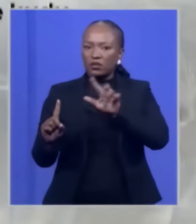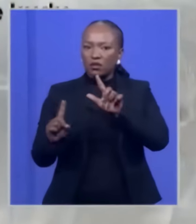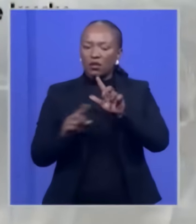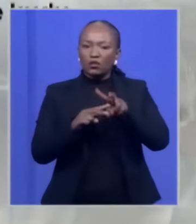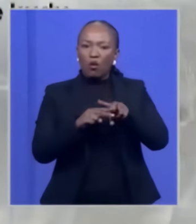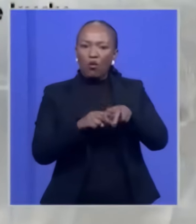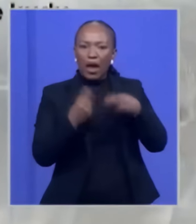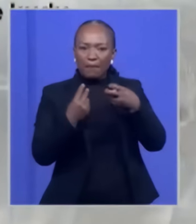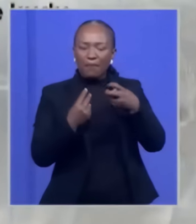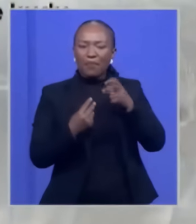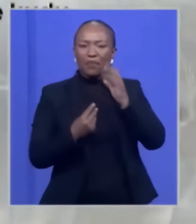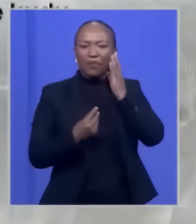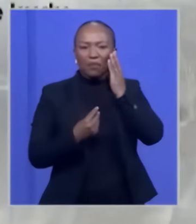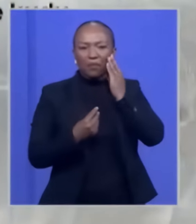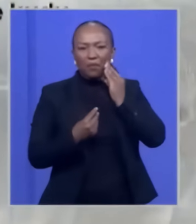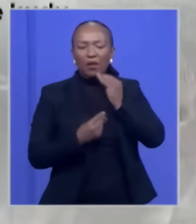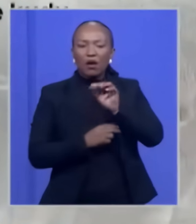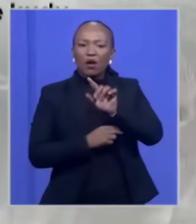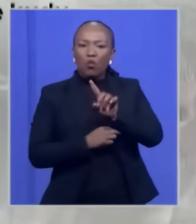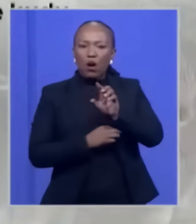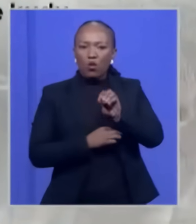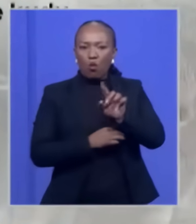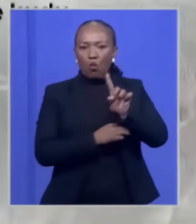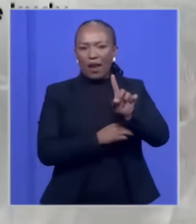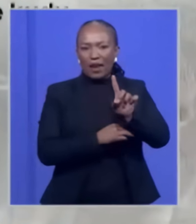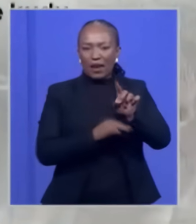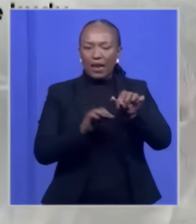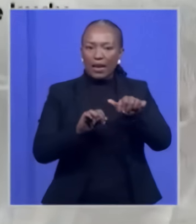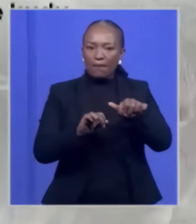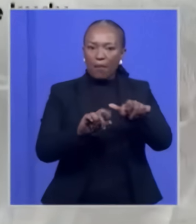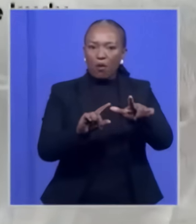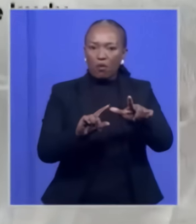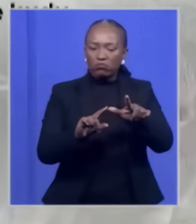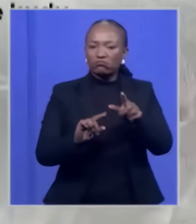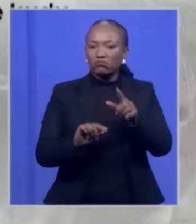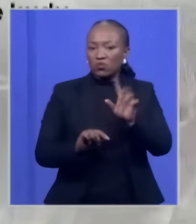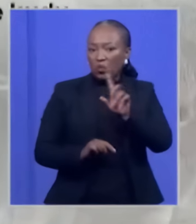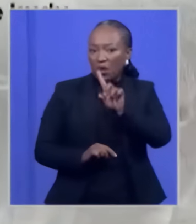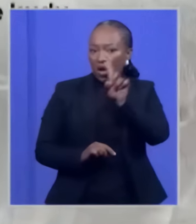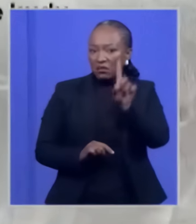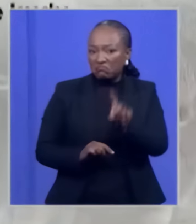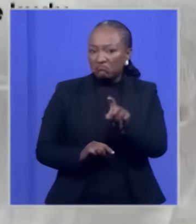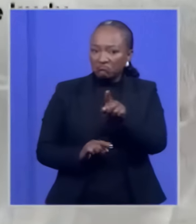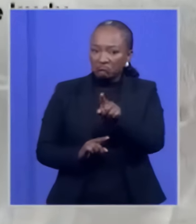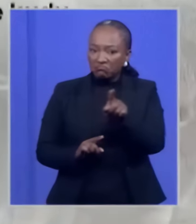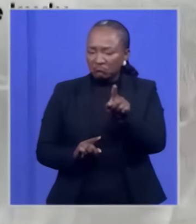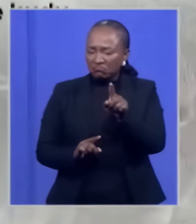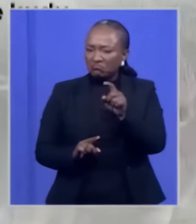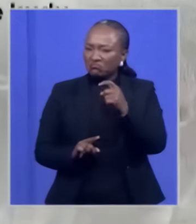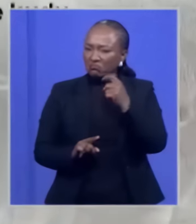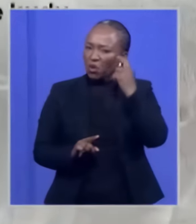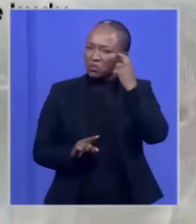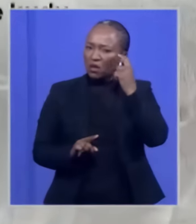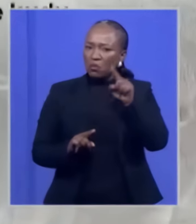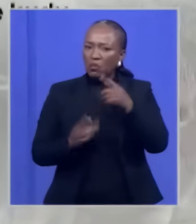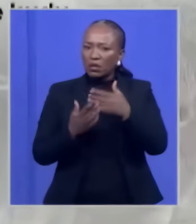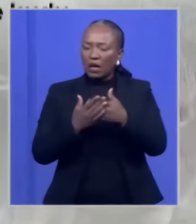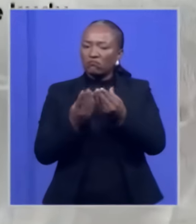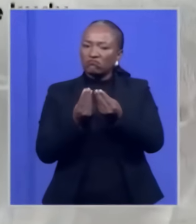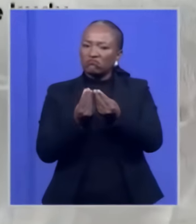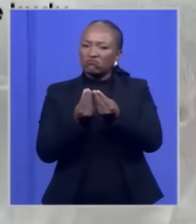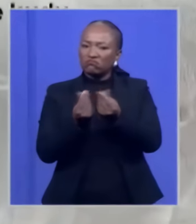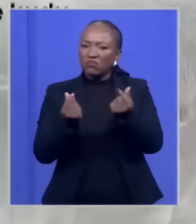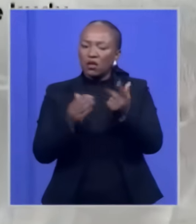mokgekolo wa mengwaga e 101 ngwagole ka Zaaiplaats ka Limpopo. Gomme ra botša gore na o bona go ka dirwa eng go matlafatša polokego